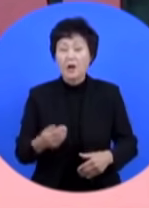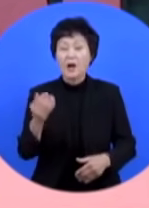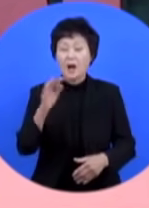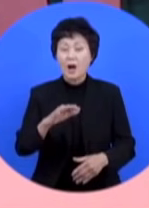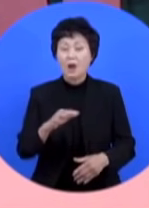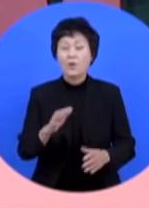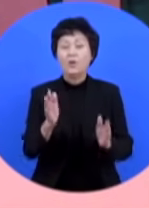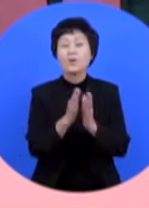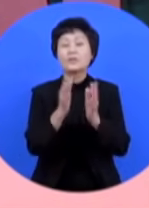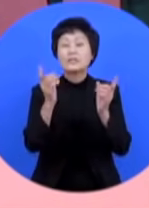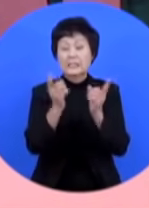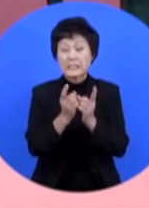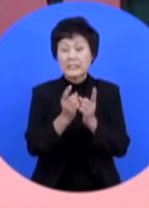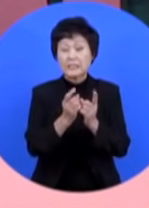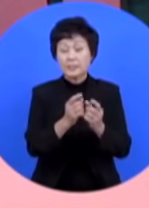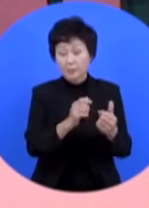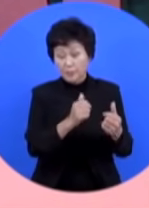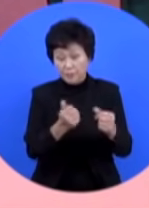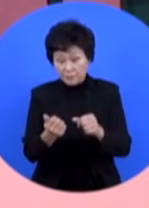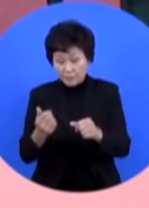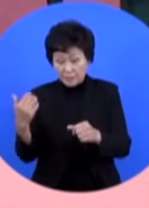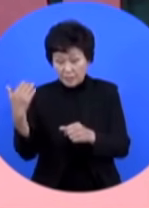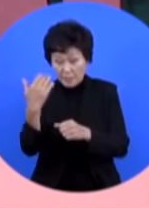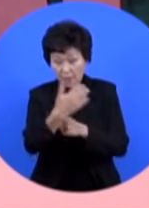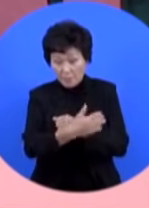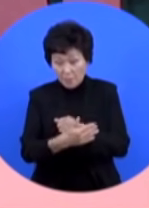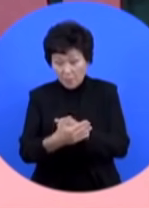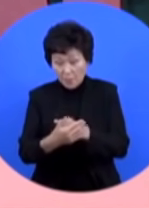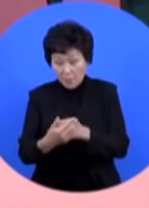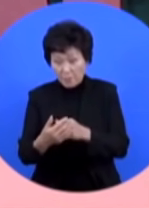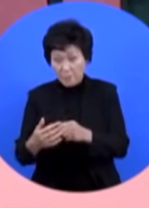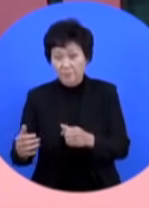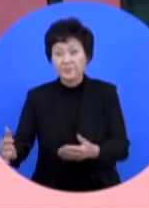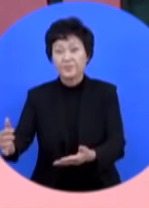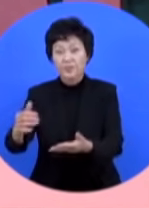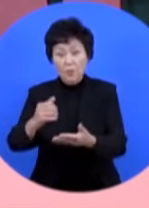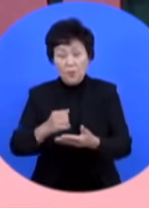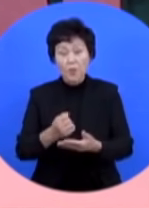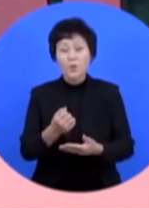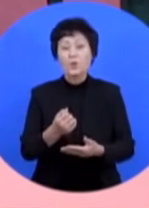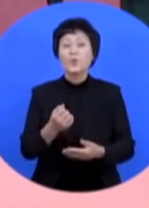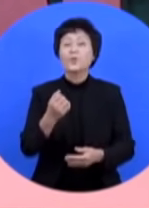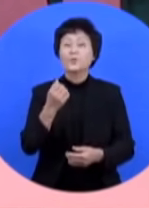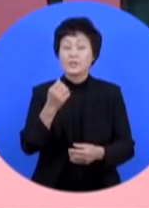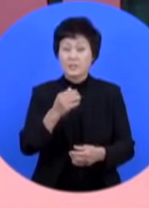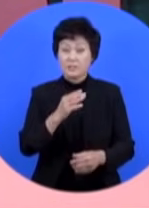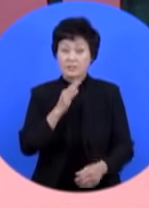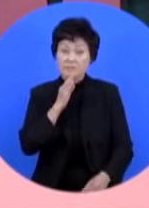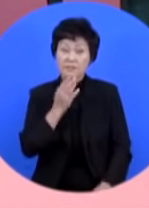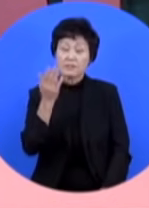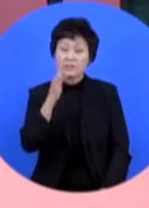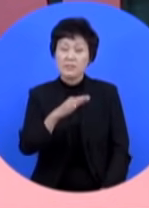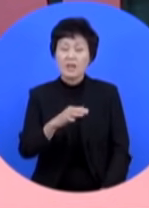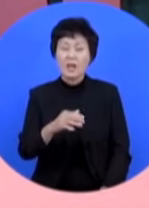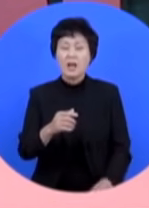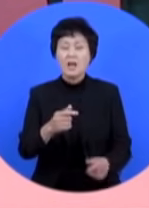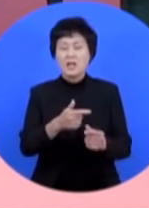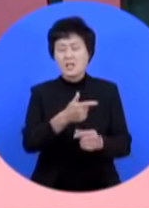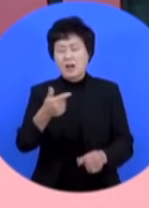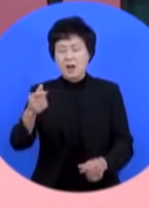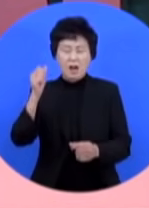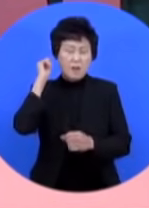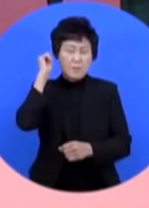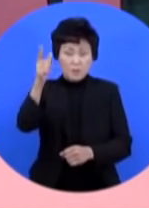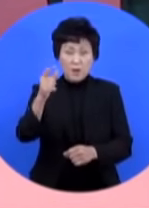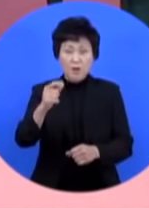수습해서 오도록 그렇게 되어 있습니다. 예, 그렇죠. 그런데 워낙 멀리 떨어져 있고 아까 말씀드린 대로 이슬람